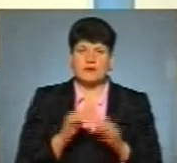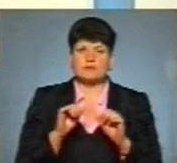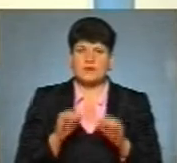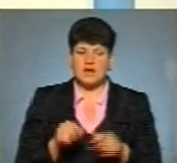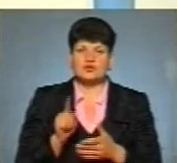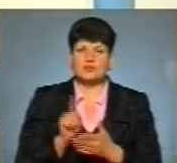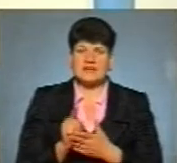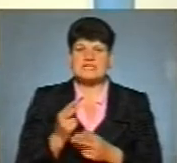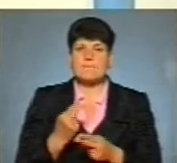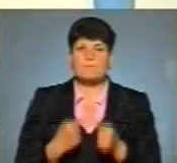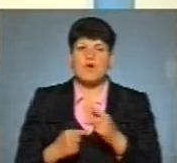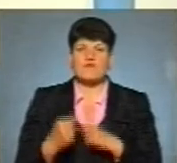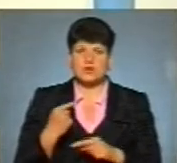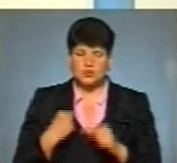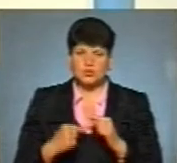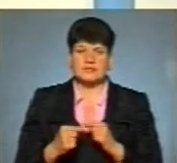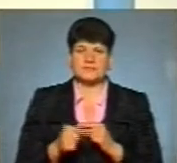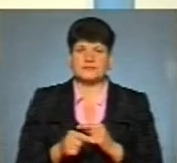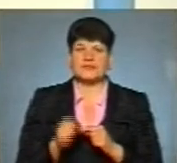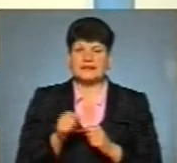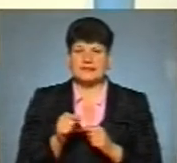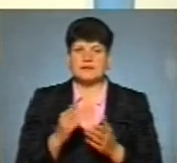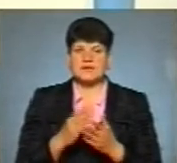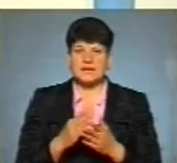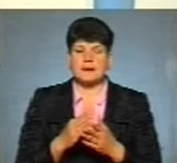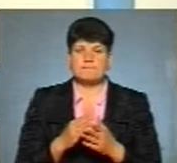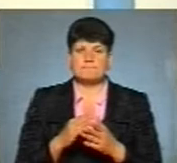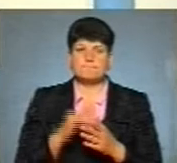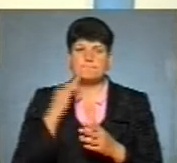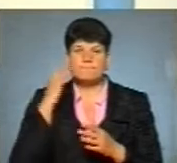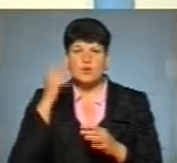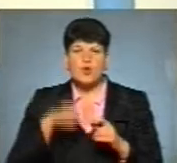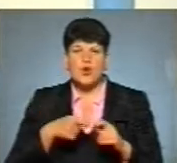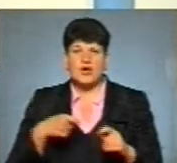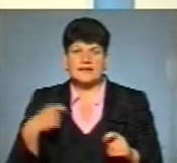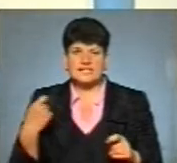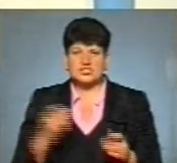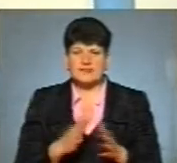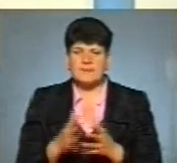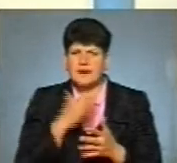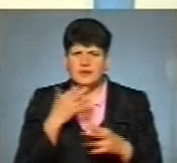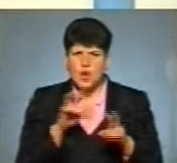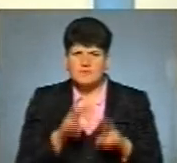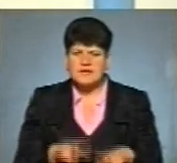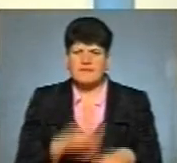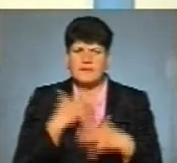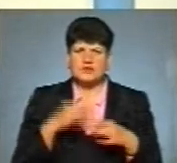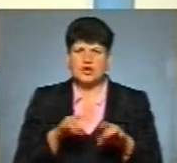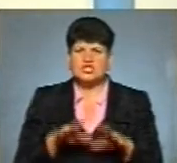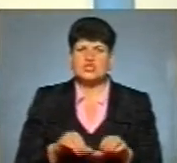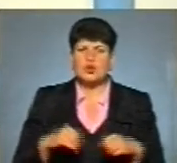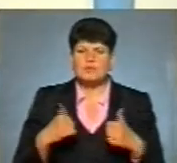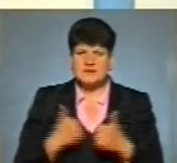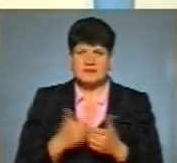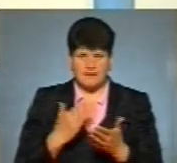зобов'язані повернути. Разом з тим, там досить така бюрократична система, багато обстежень, багато рішень комісії. Потім